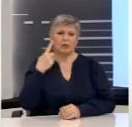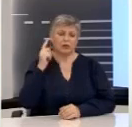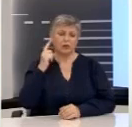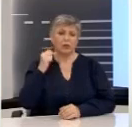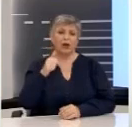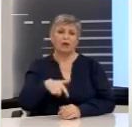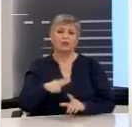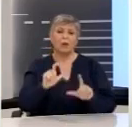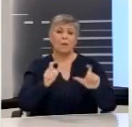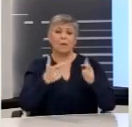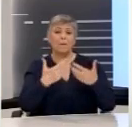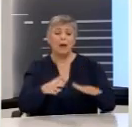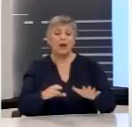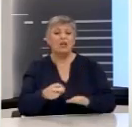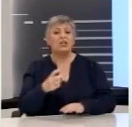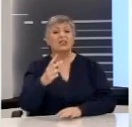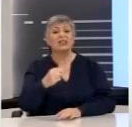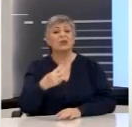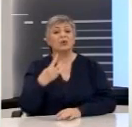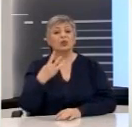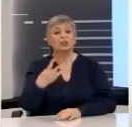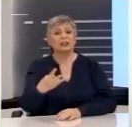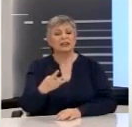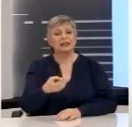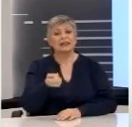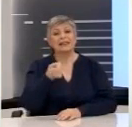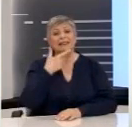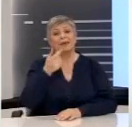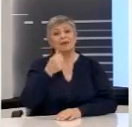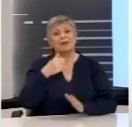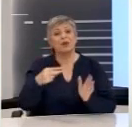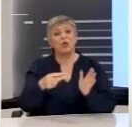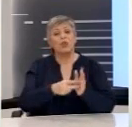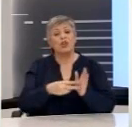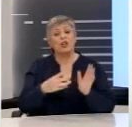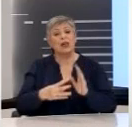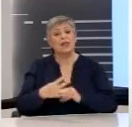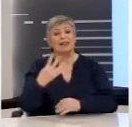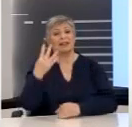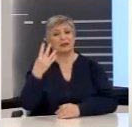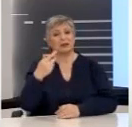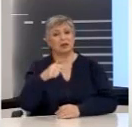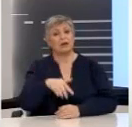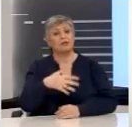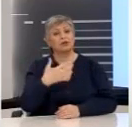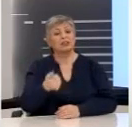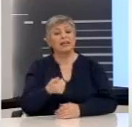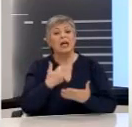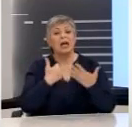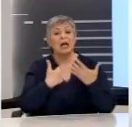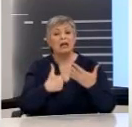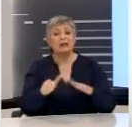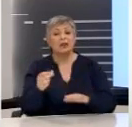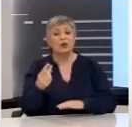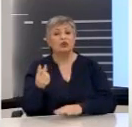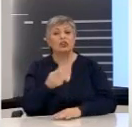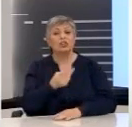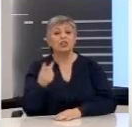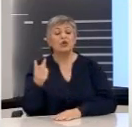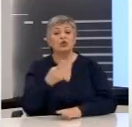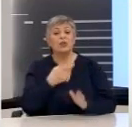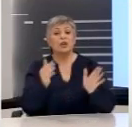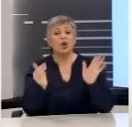στις 23/9/2014. Να έχει 622.000 στα χέρια του, που δεν μπορούσε